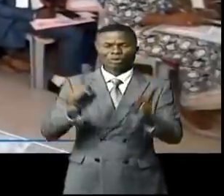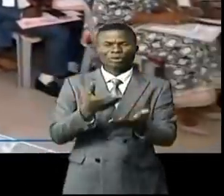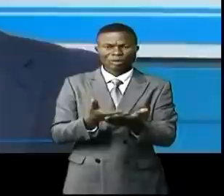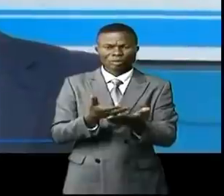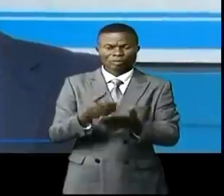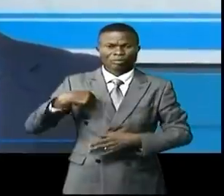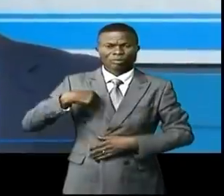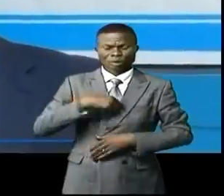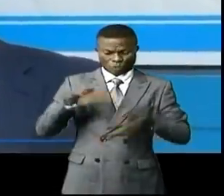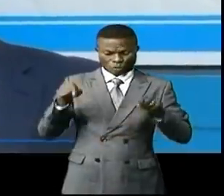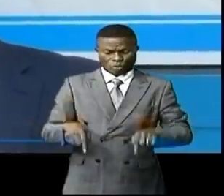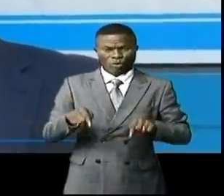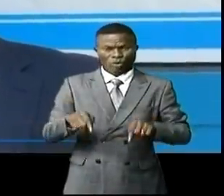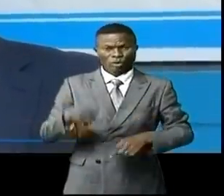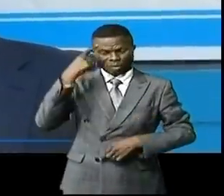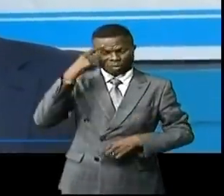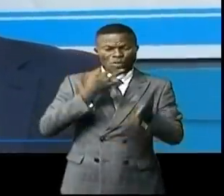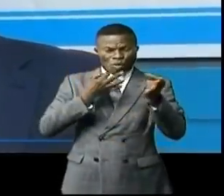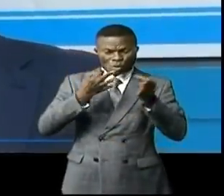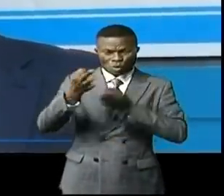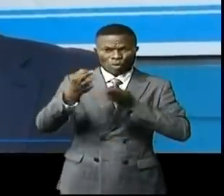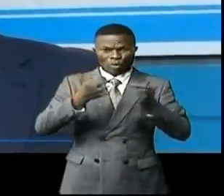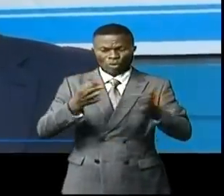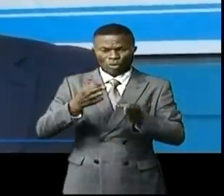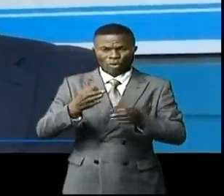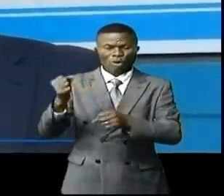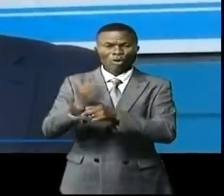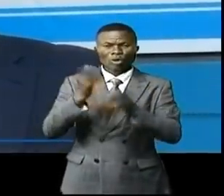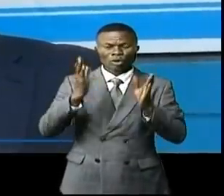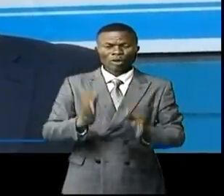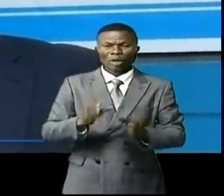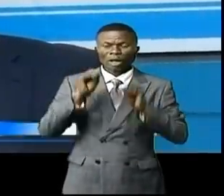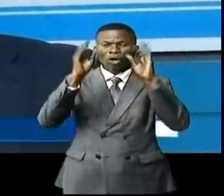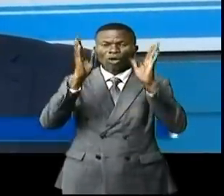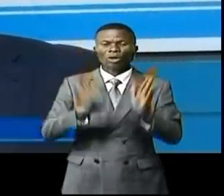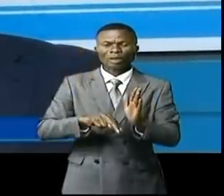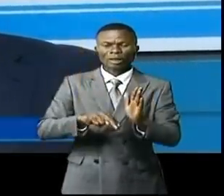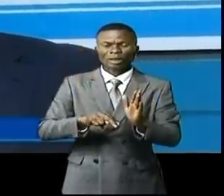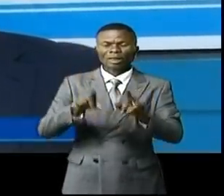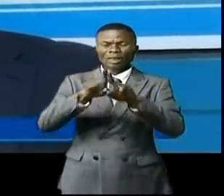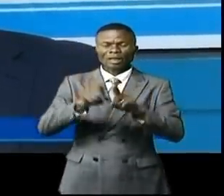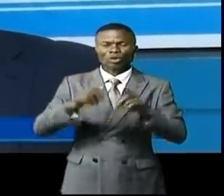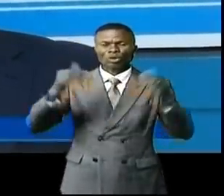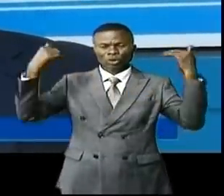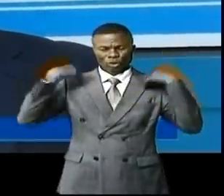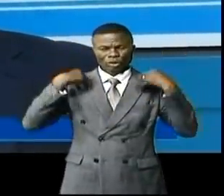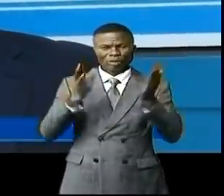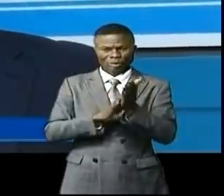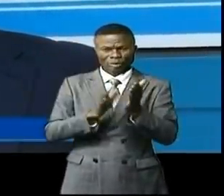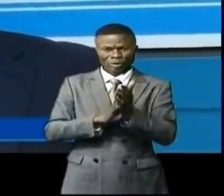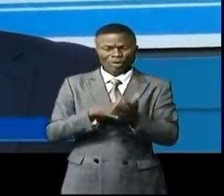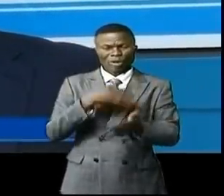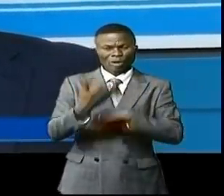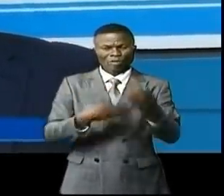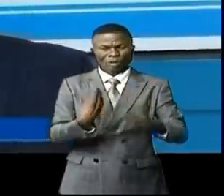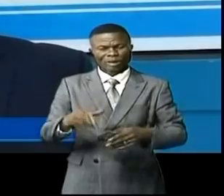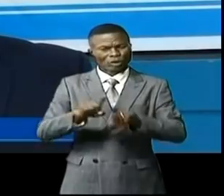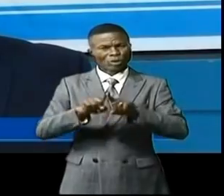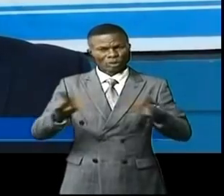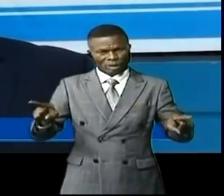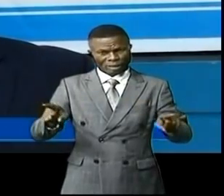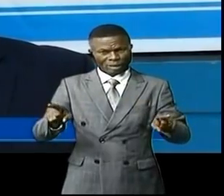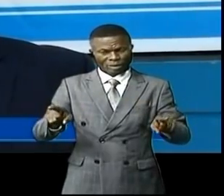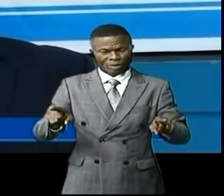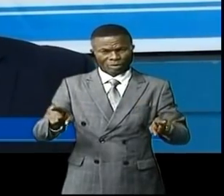Nous sommes là pour expliquer aux acteurs, les enseignants et les gestionnaires, que faire les choses autrement, ça